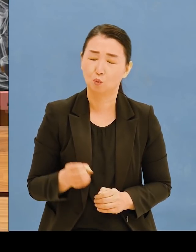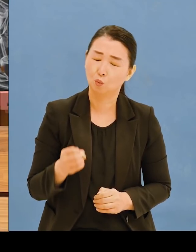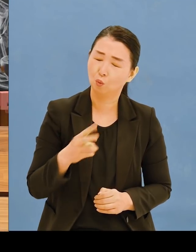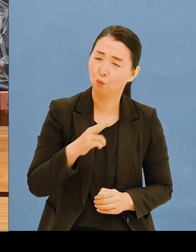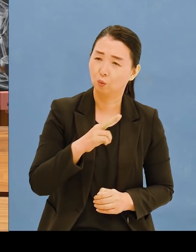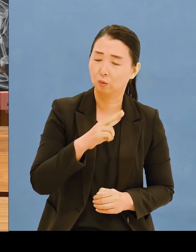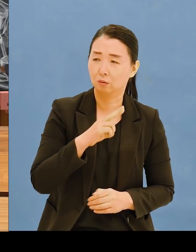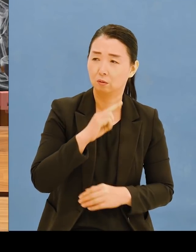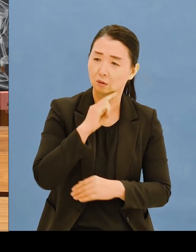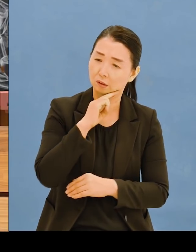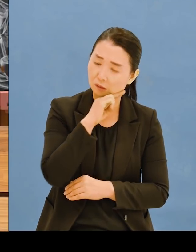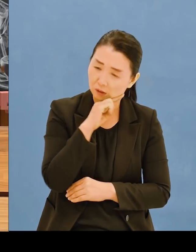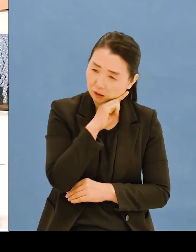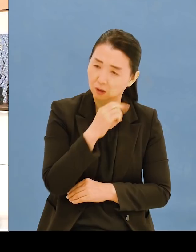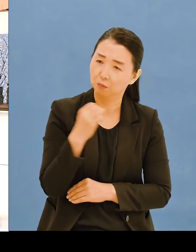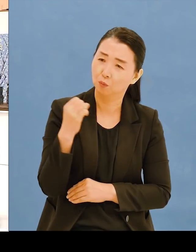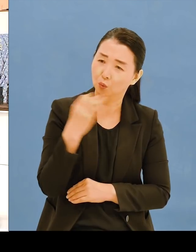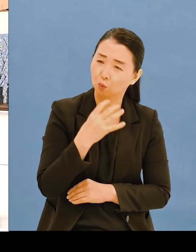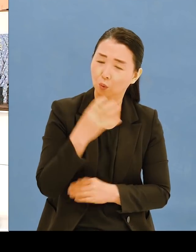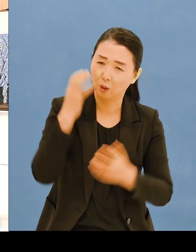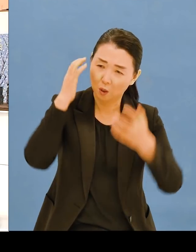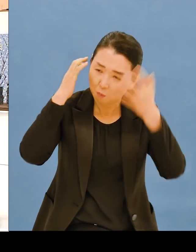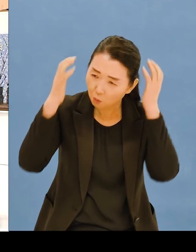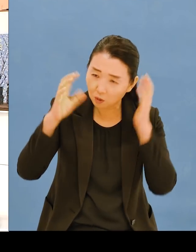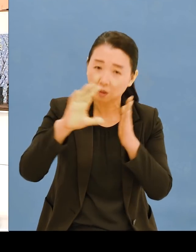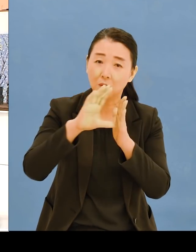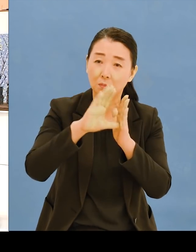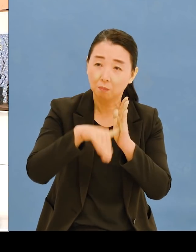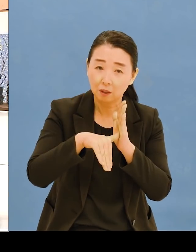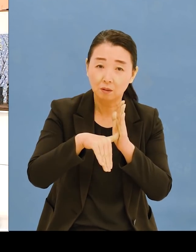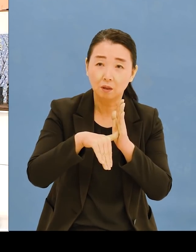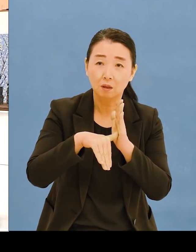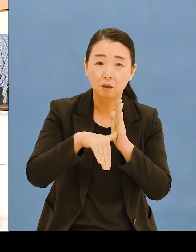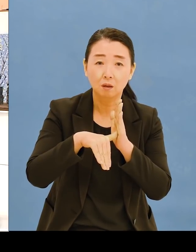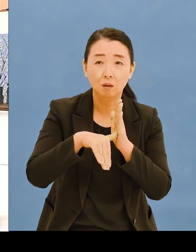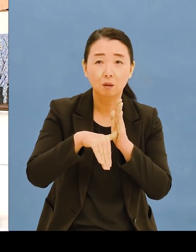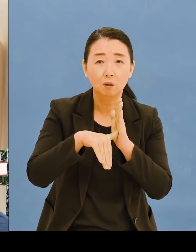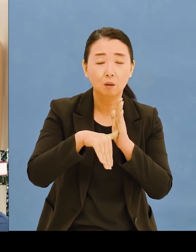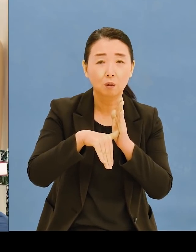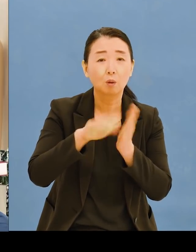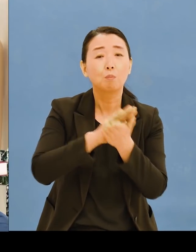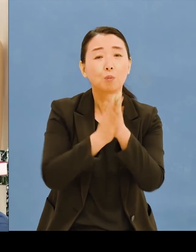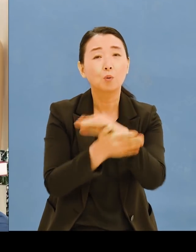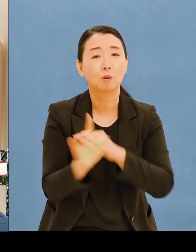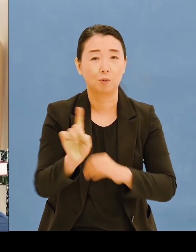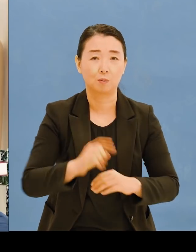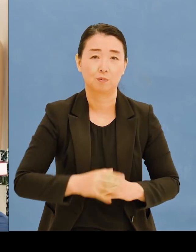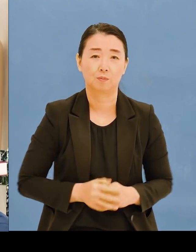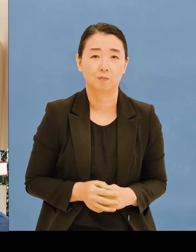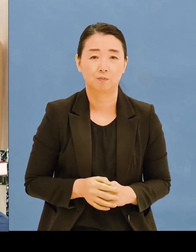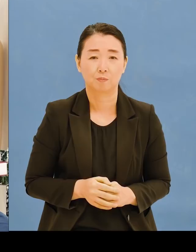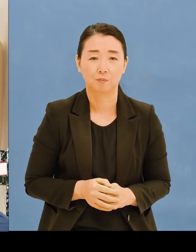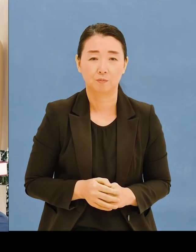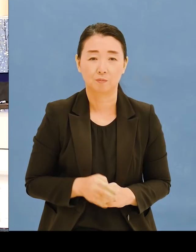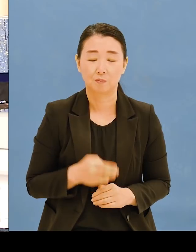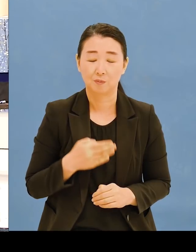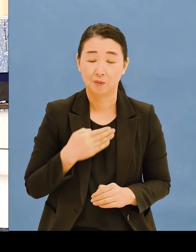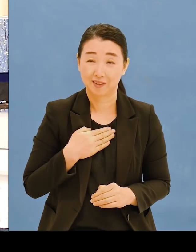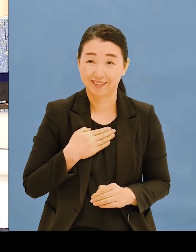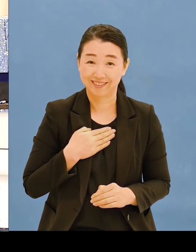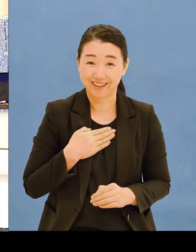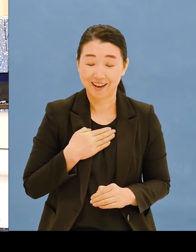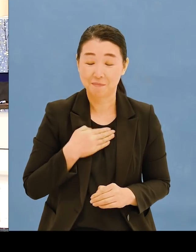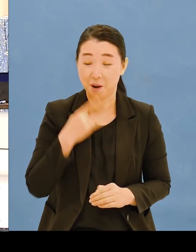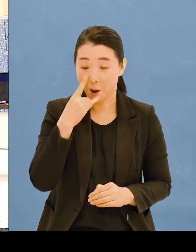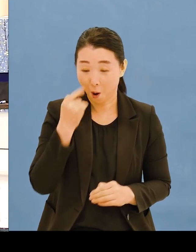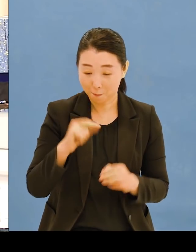의문과 그런 범민의 시간을 가지면서 어떤 변화가 생기시던가요? 일단은 가장 큰 변화가 제가 이제 엄마